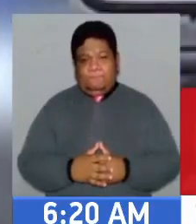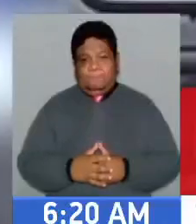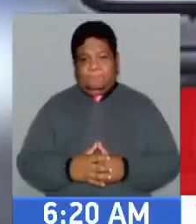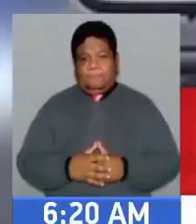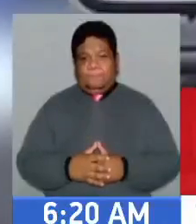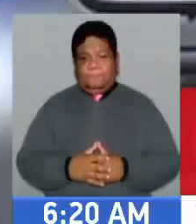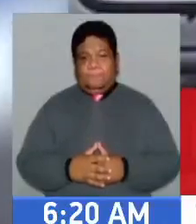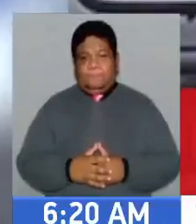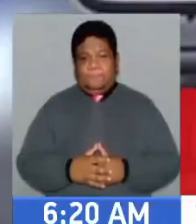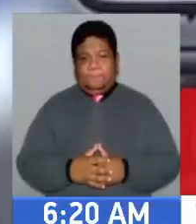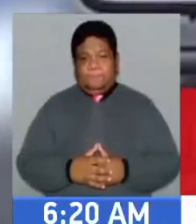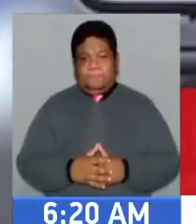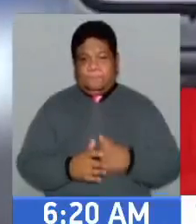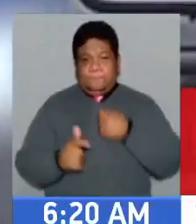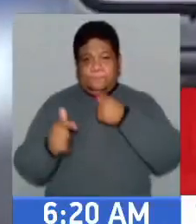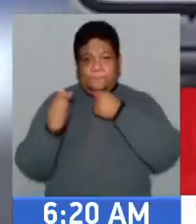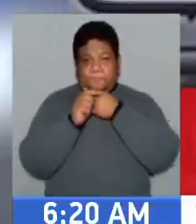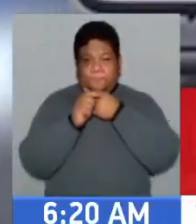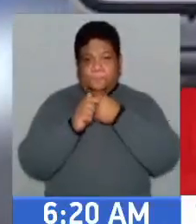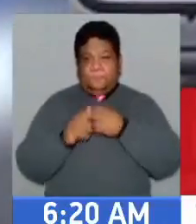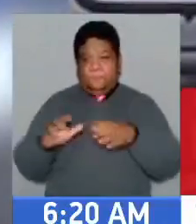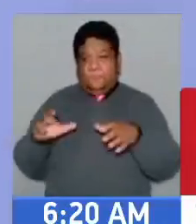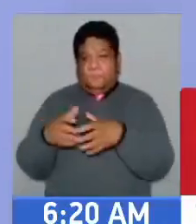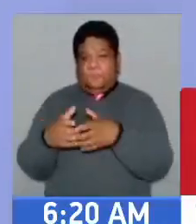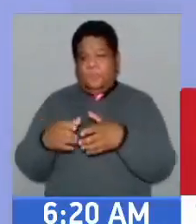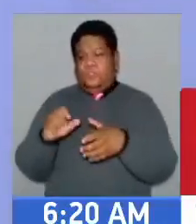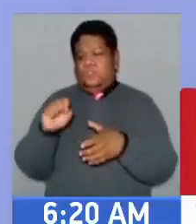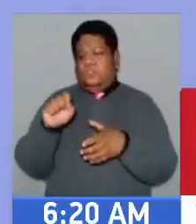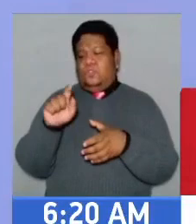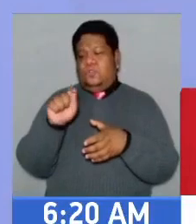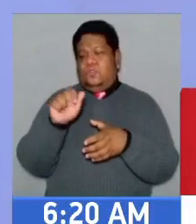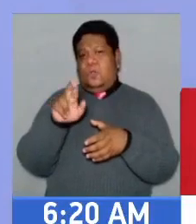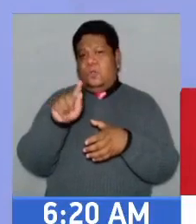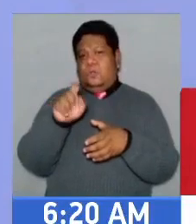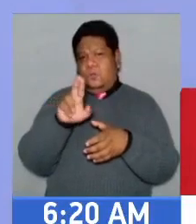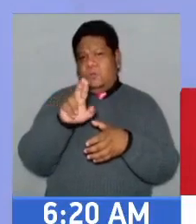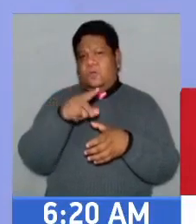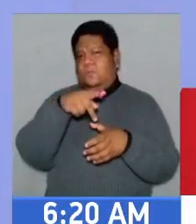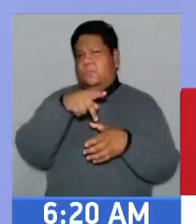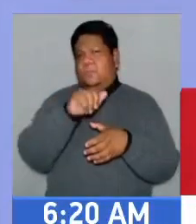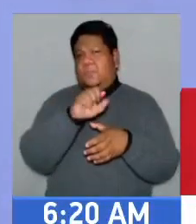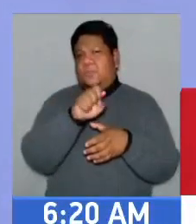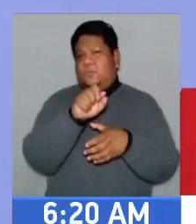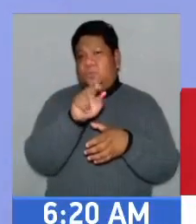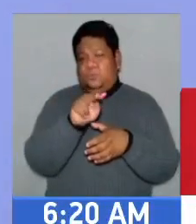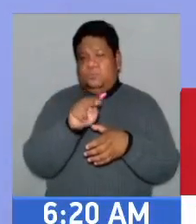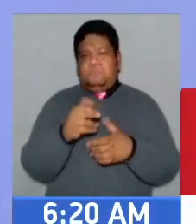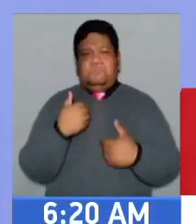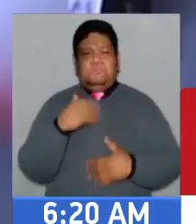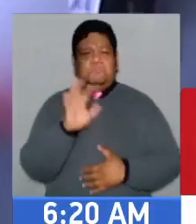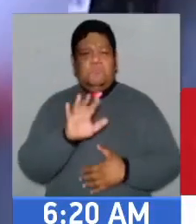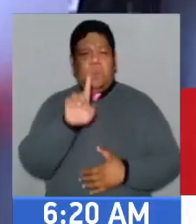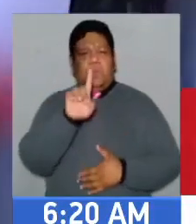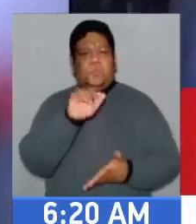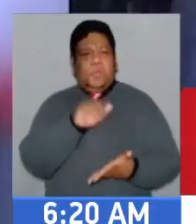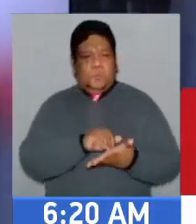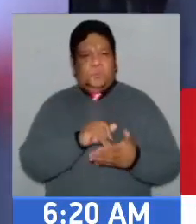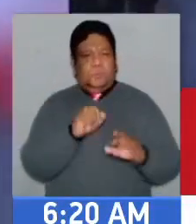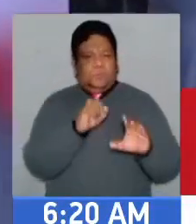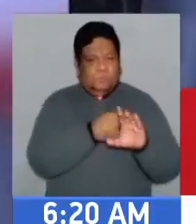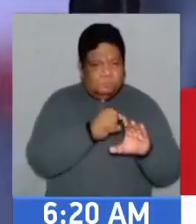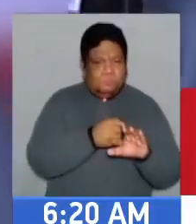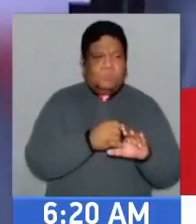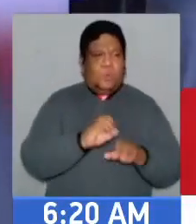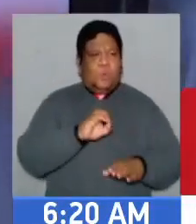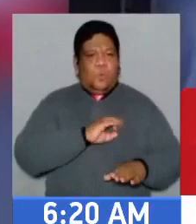Ayon sa grupong Starter Piston, mahigit 1,000 tsuper at operators ng jeep ang lumahok sa Tigil Pasada sa Laguna at Rizal